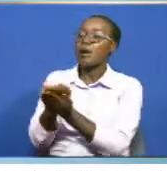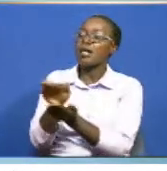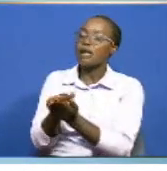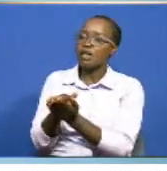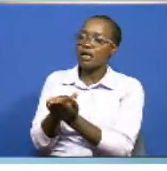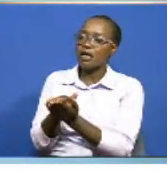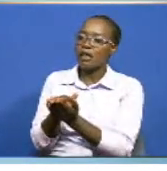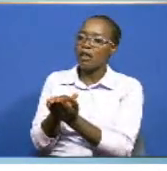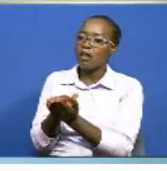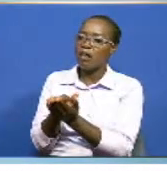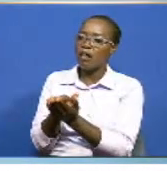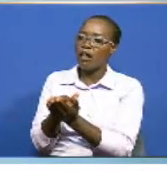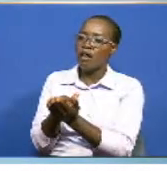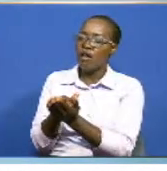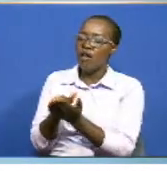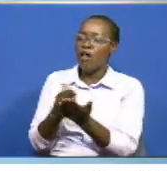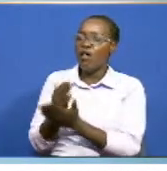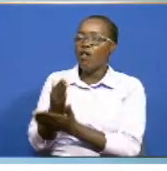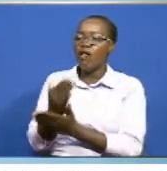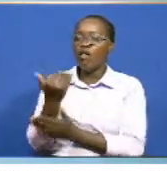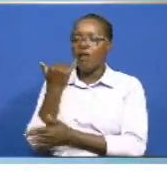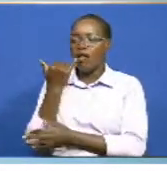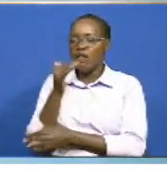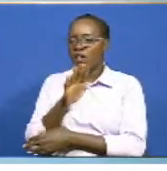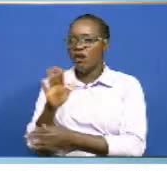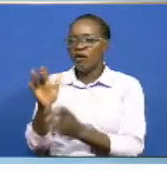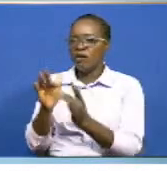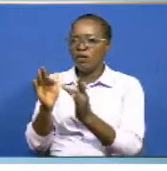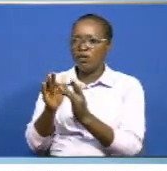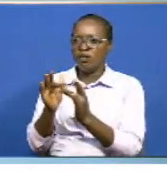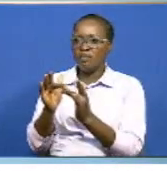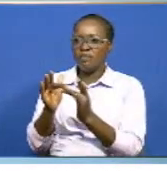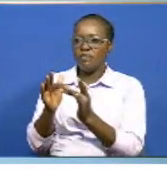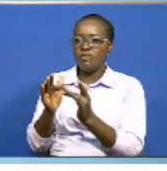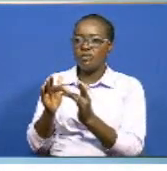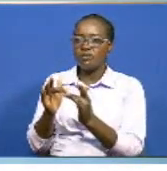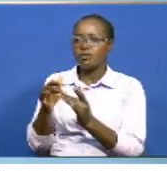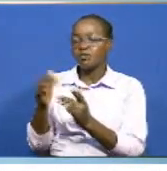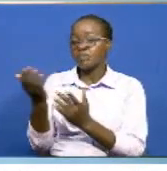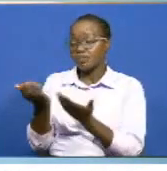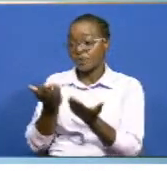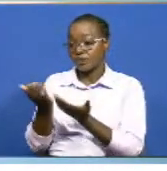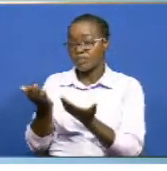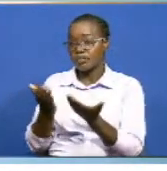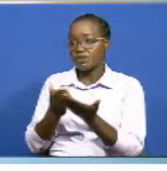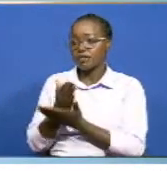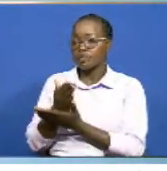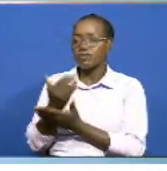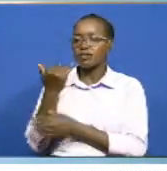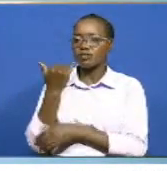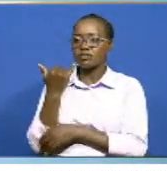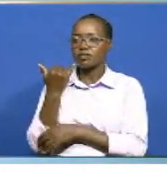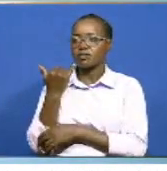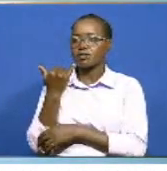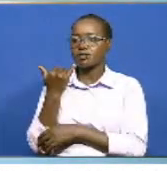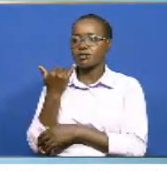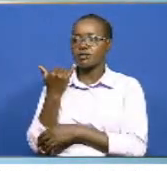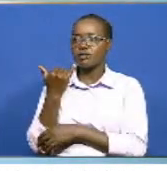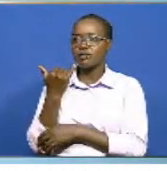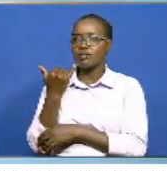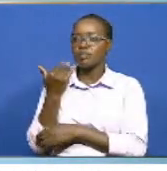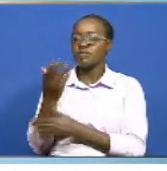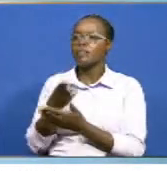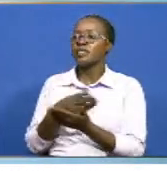kutoka kwa simu. Watu wanafanya online transactions, watu wanafanya biashara kupitia kwa simu, watu wanafanya